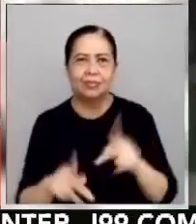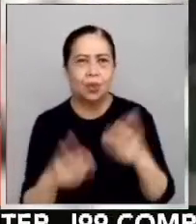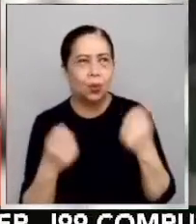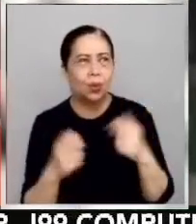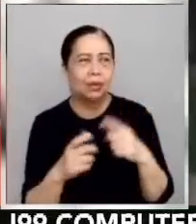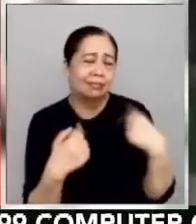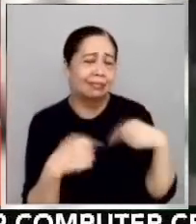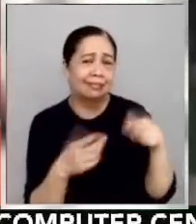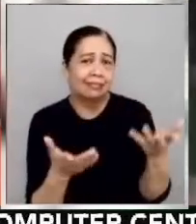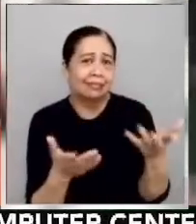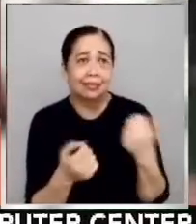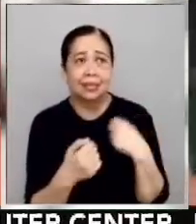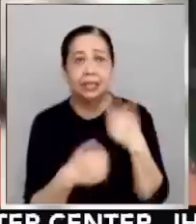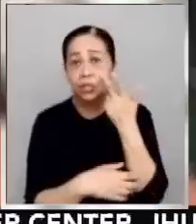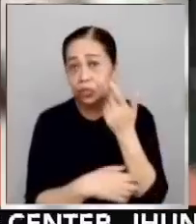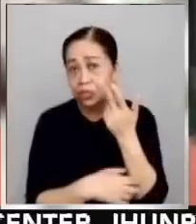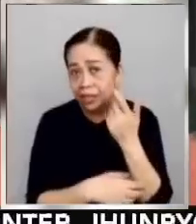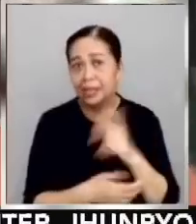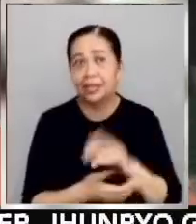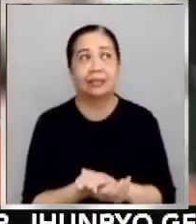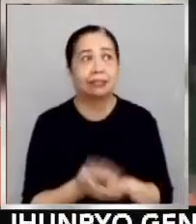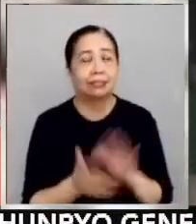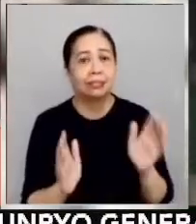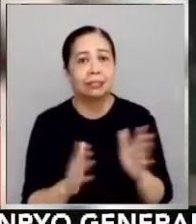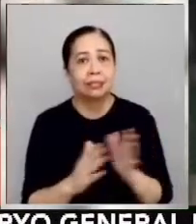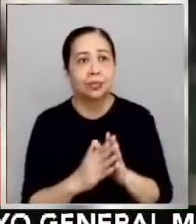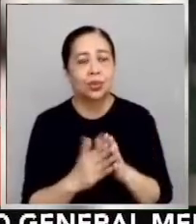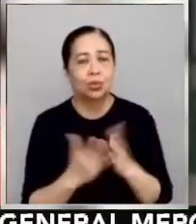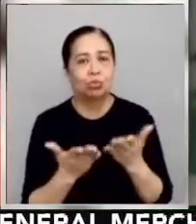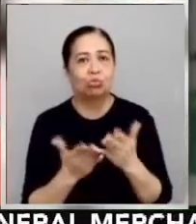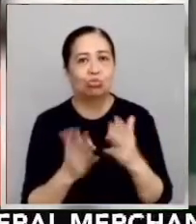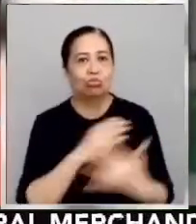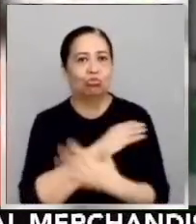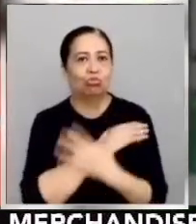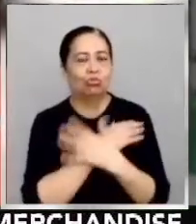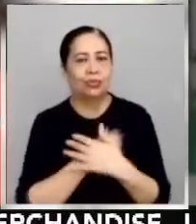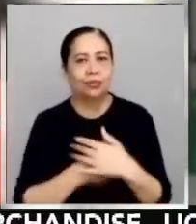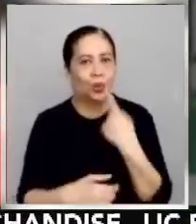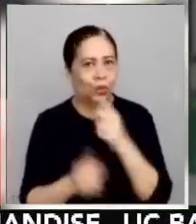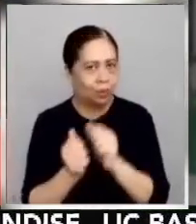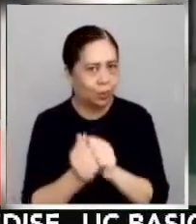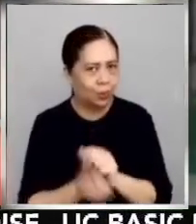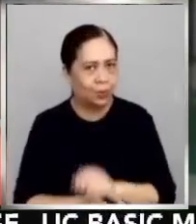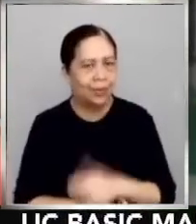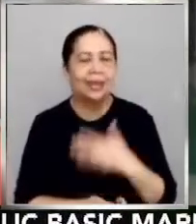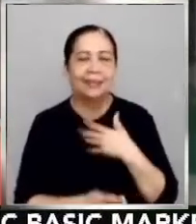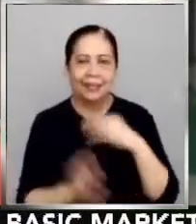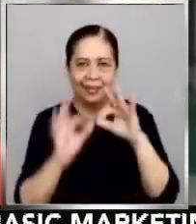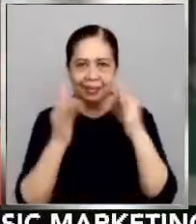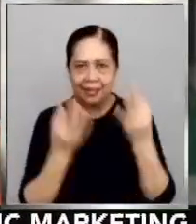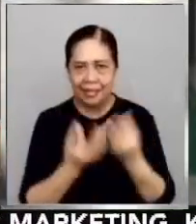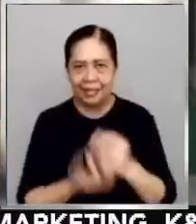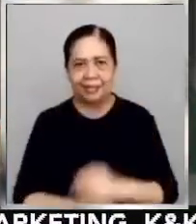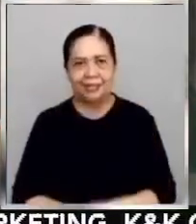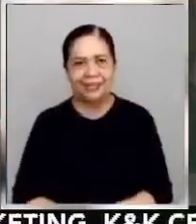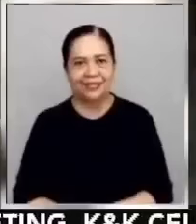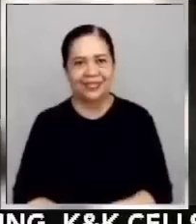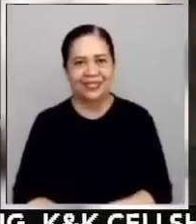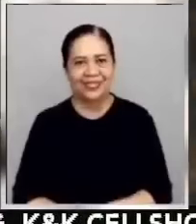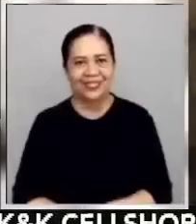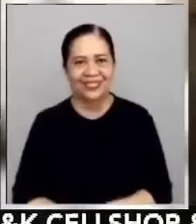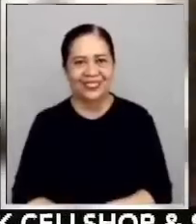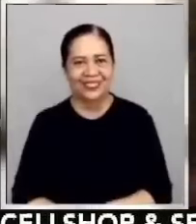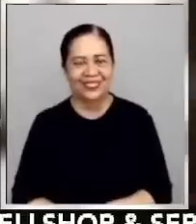to try yung beach nila doon. Sino isasama mo? My family. No.